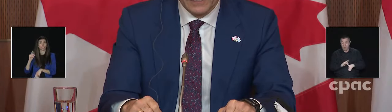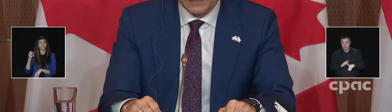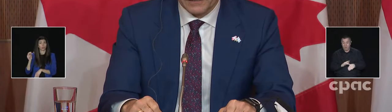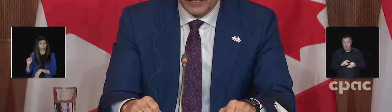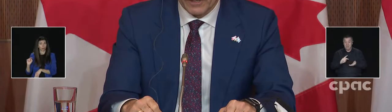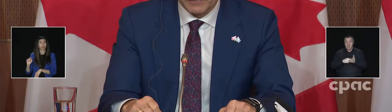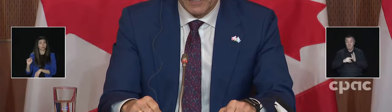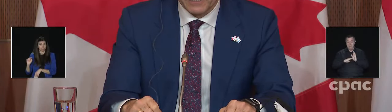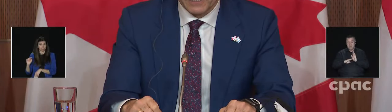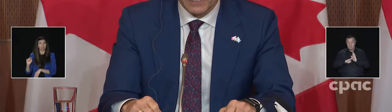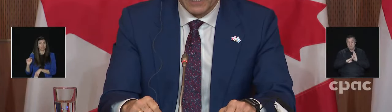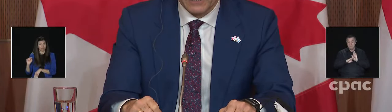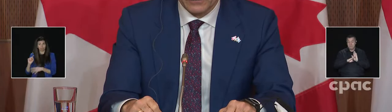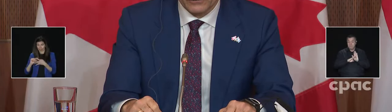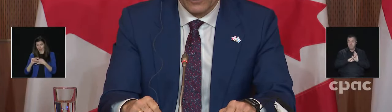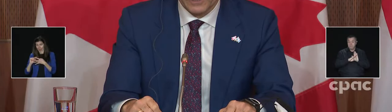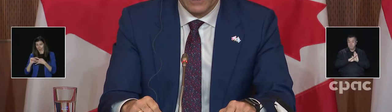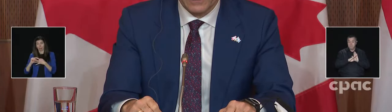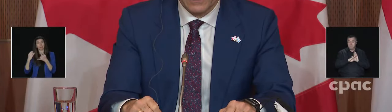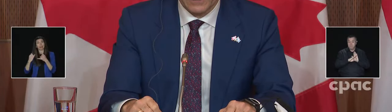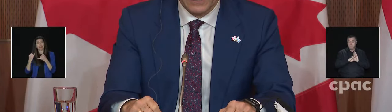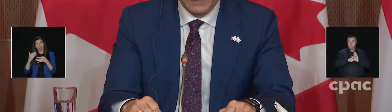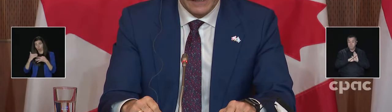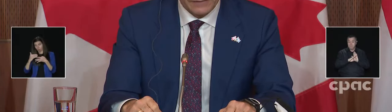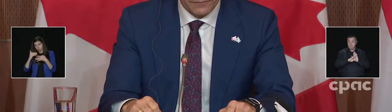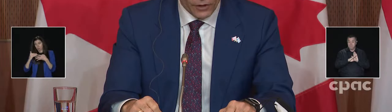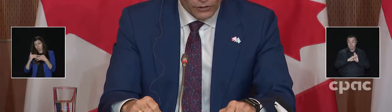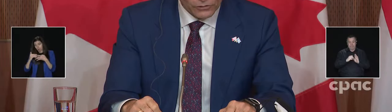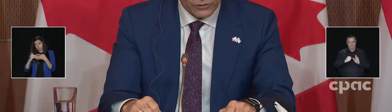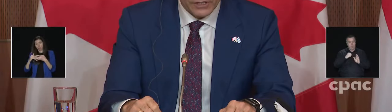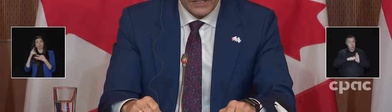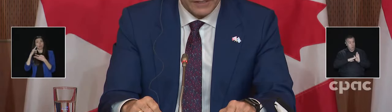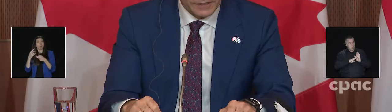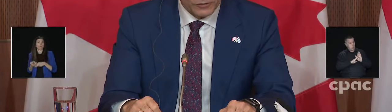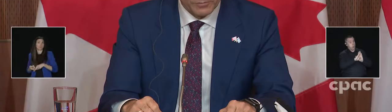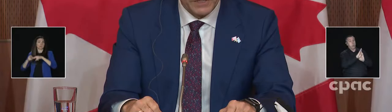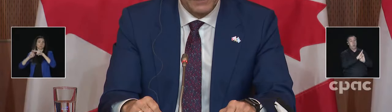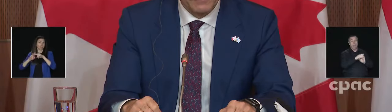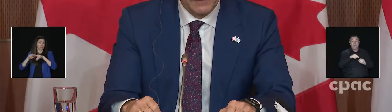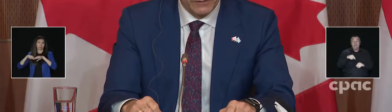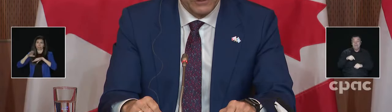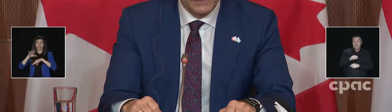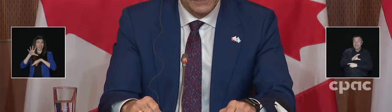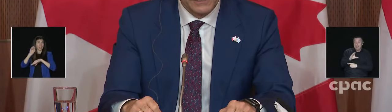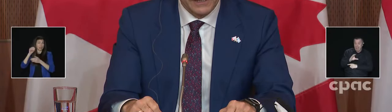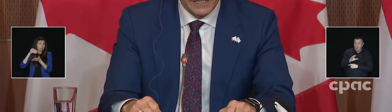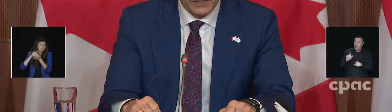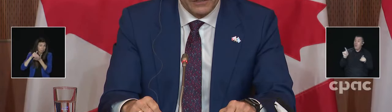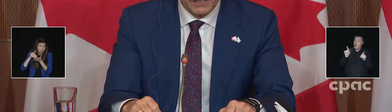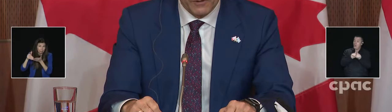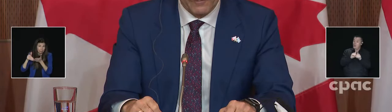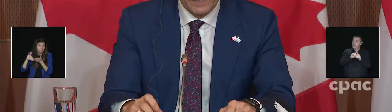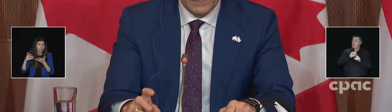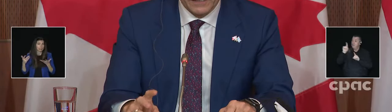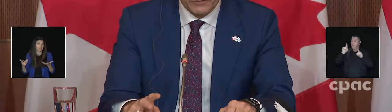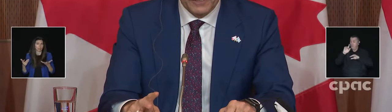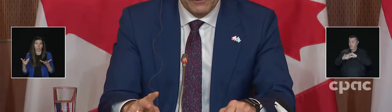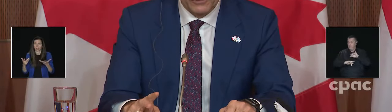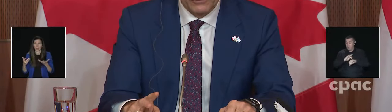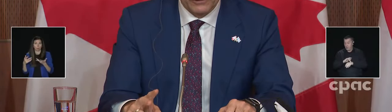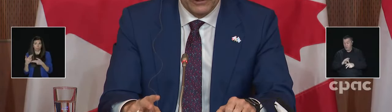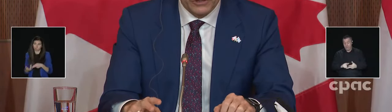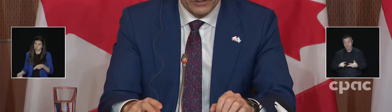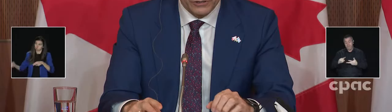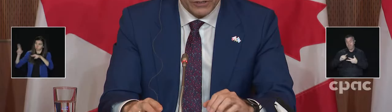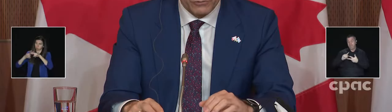pente d'accroissement des cas de COVID est très forte ici au pays, mais aussi ailleurs dans le monde. La